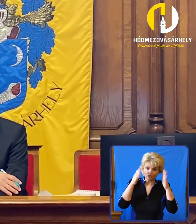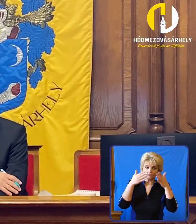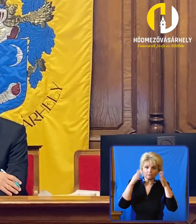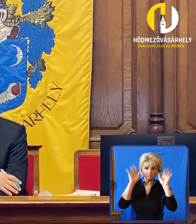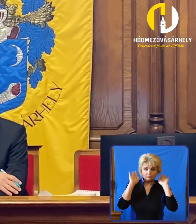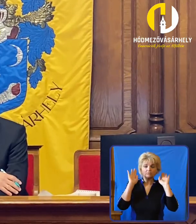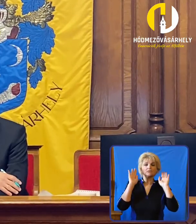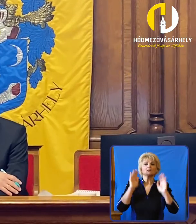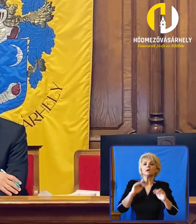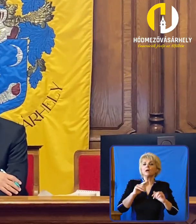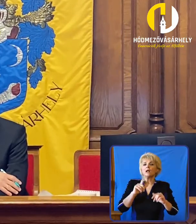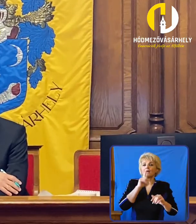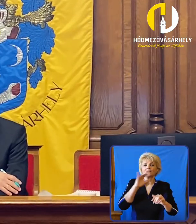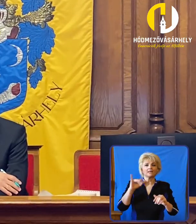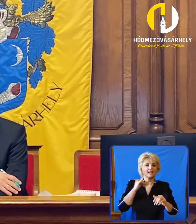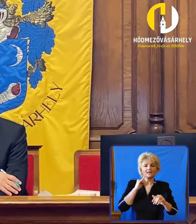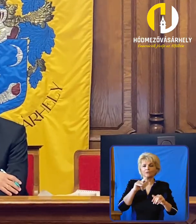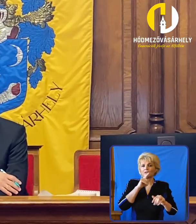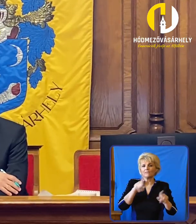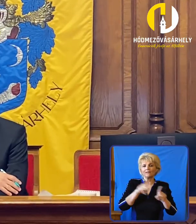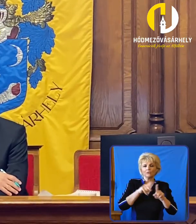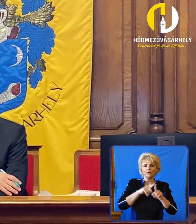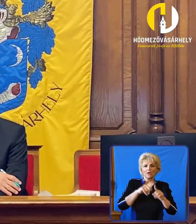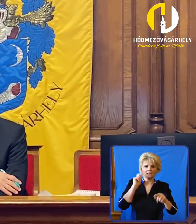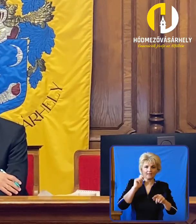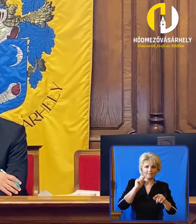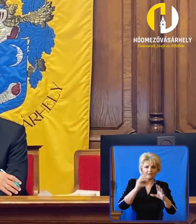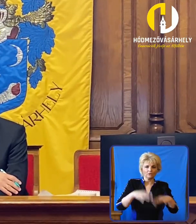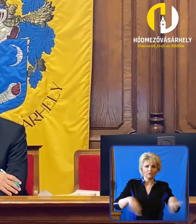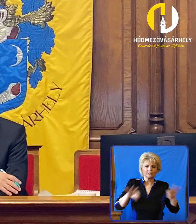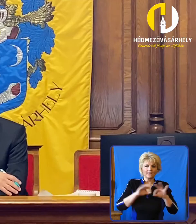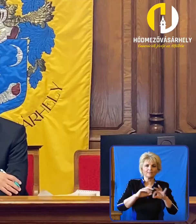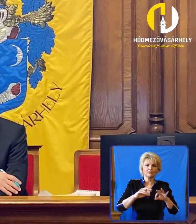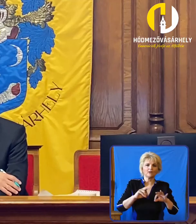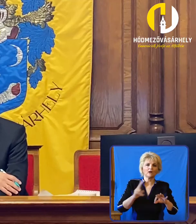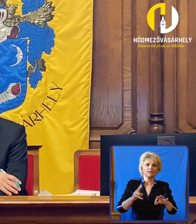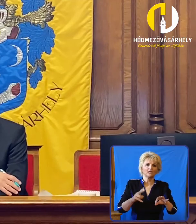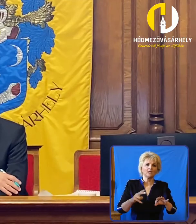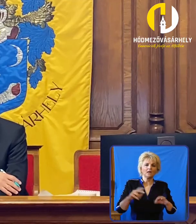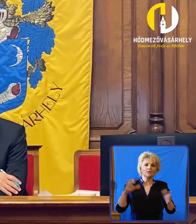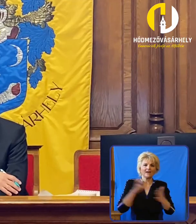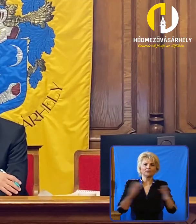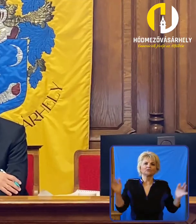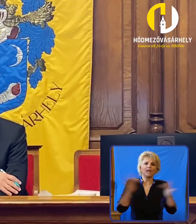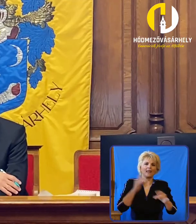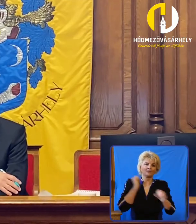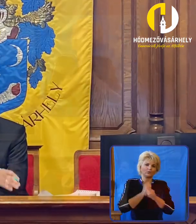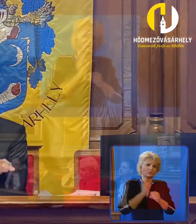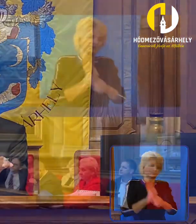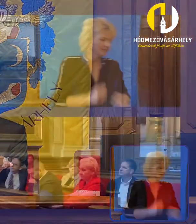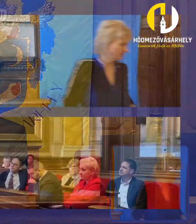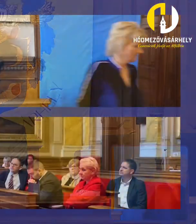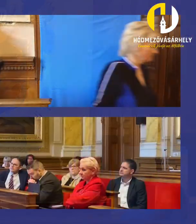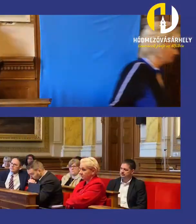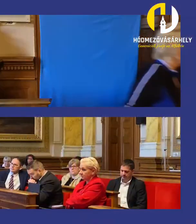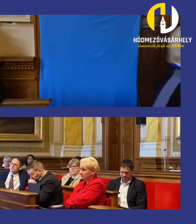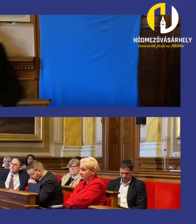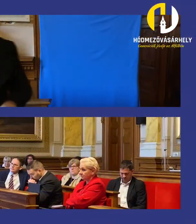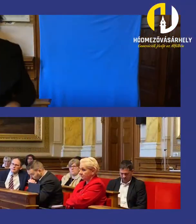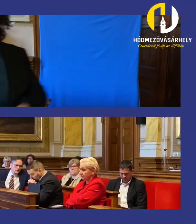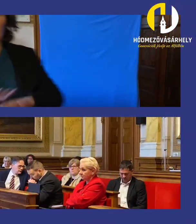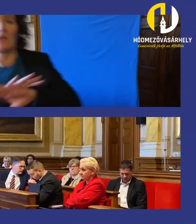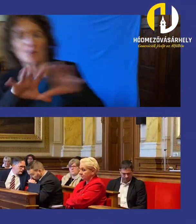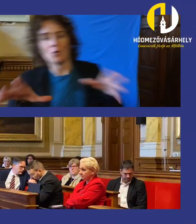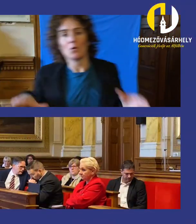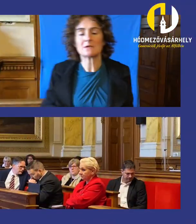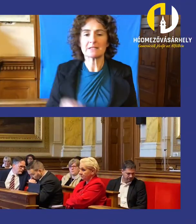hogy Lázár János nem lesz az egyetlen olyan alávaló képviselő ebben az országban, aki a városa ellen dolgozik. Az összes általam